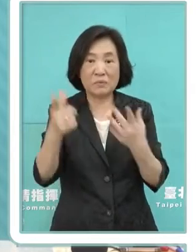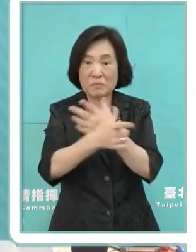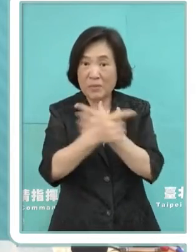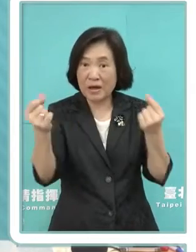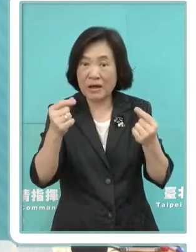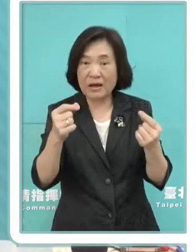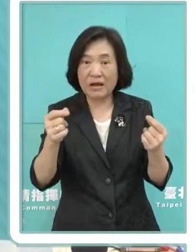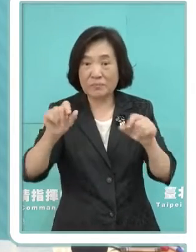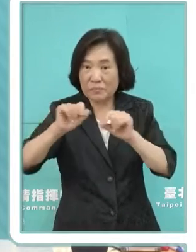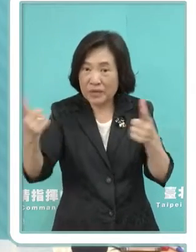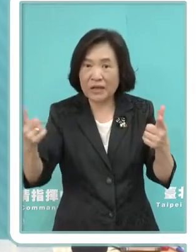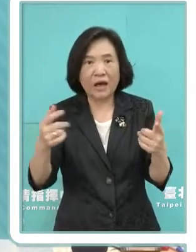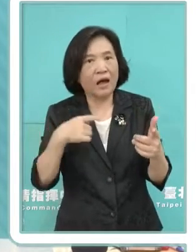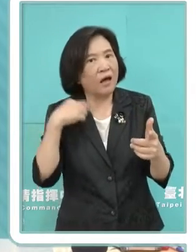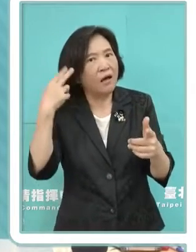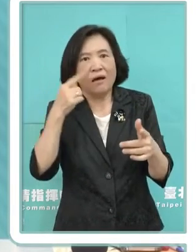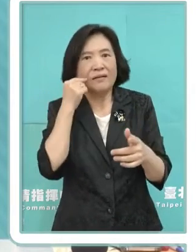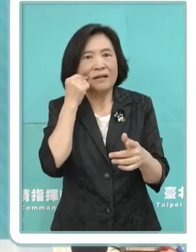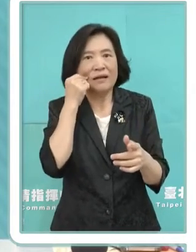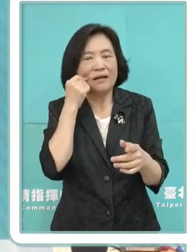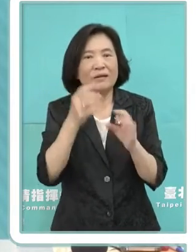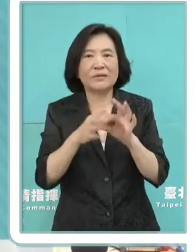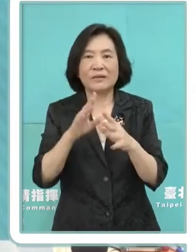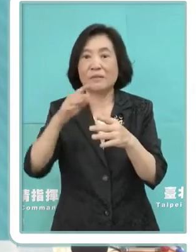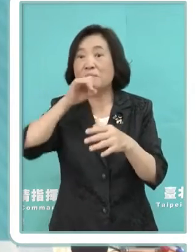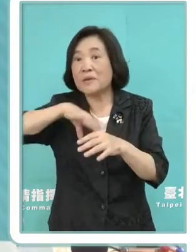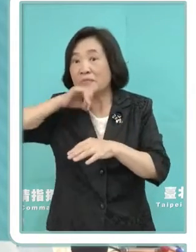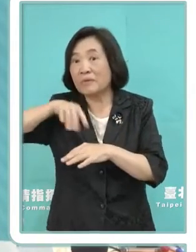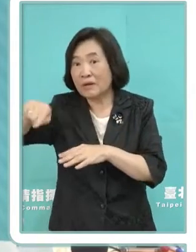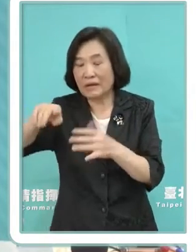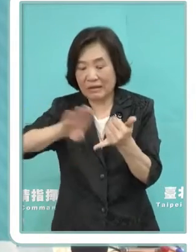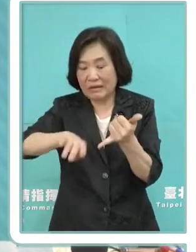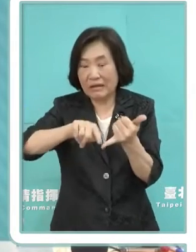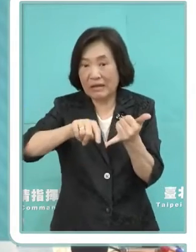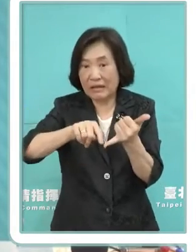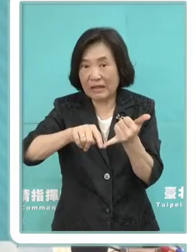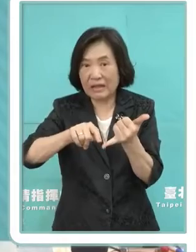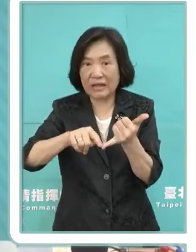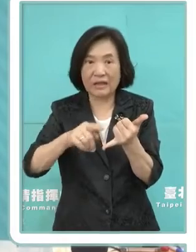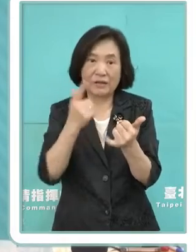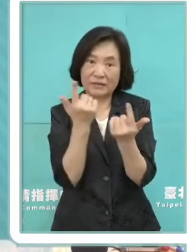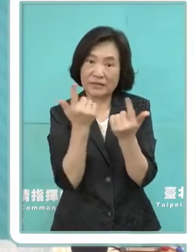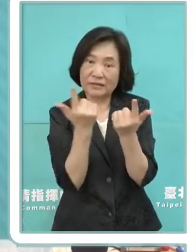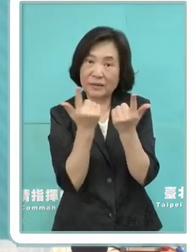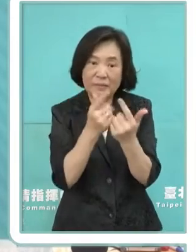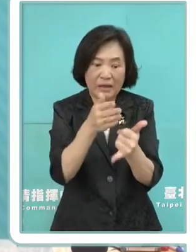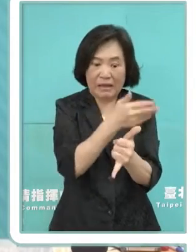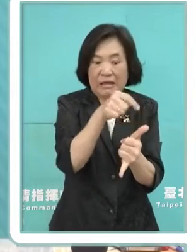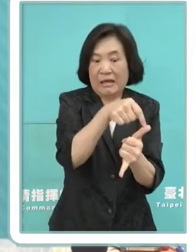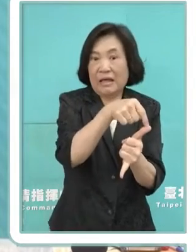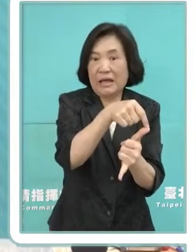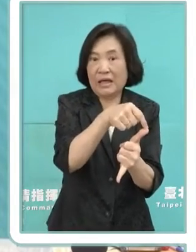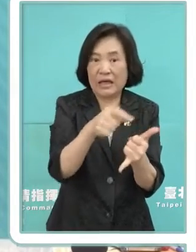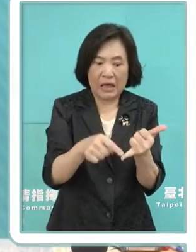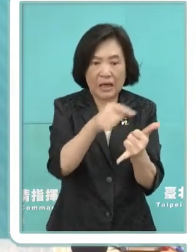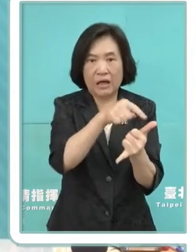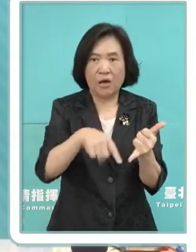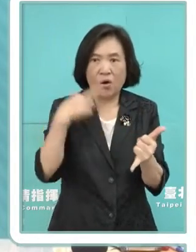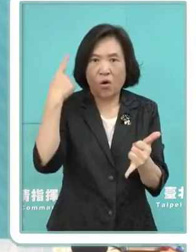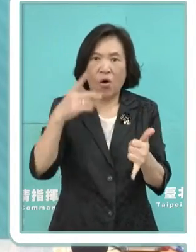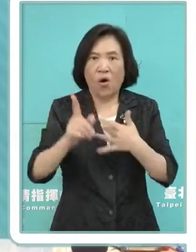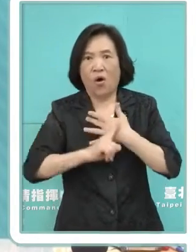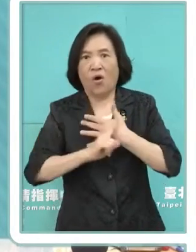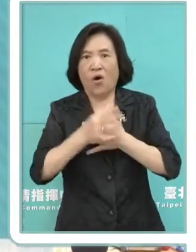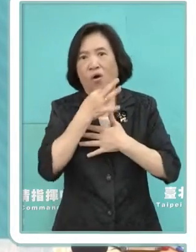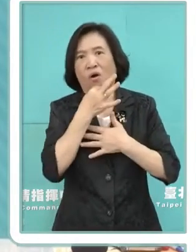难的。你看看这一次屏东的事情，你知道，我们在台北这么远，那个黄山还算是台湾妹，你知道，我们在这都觉得很